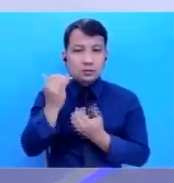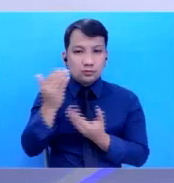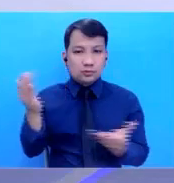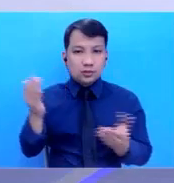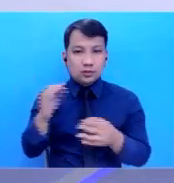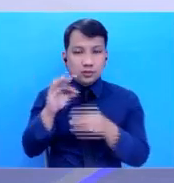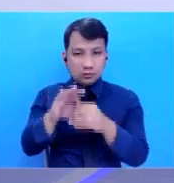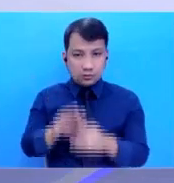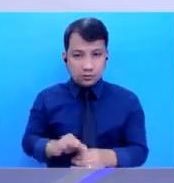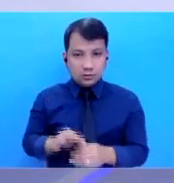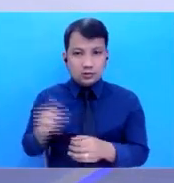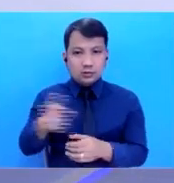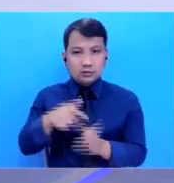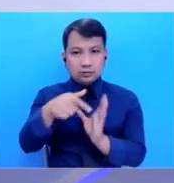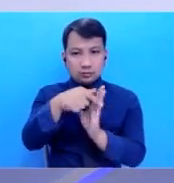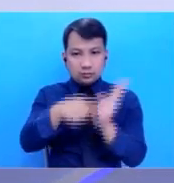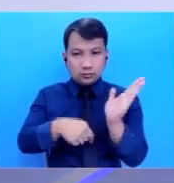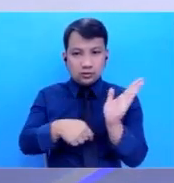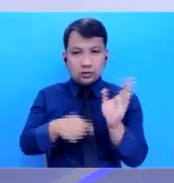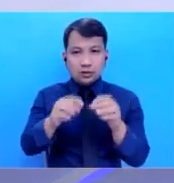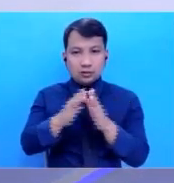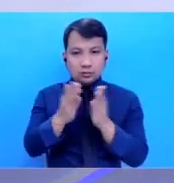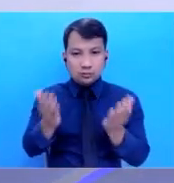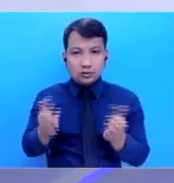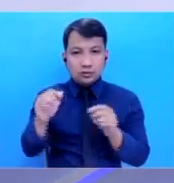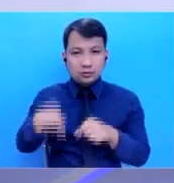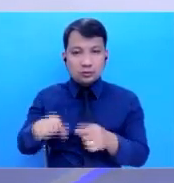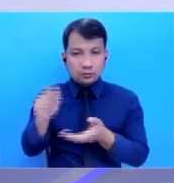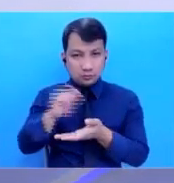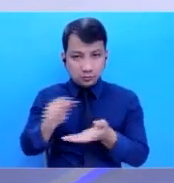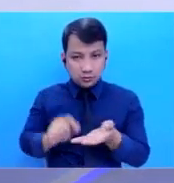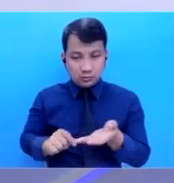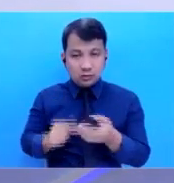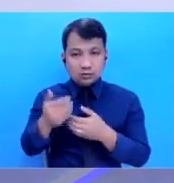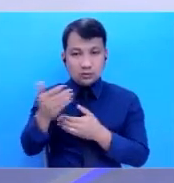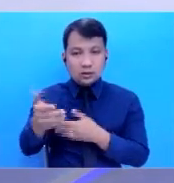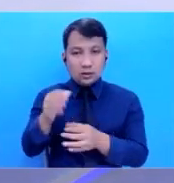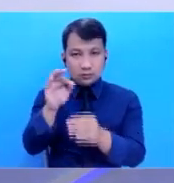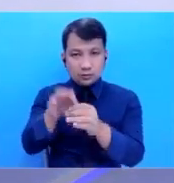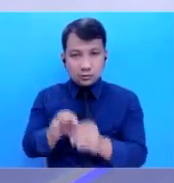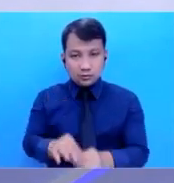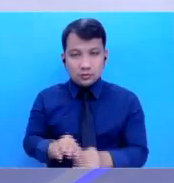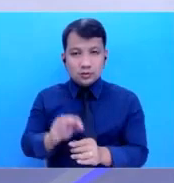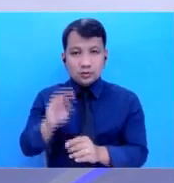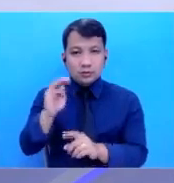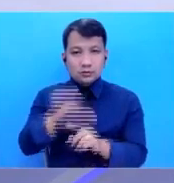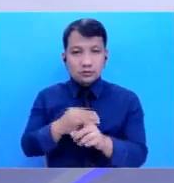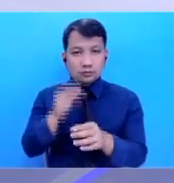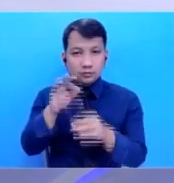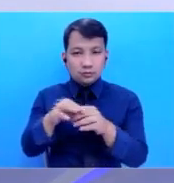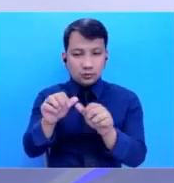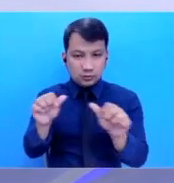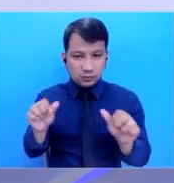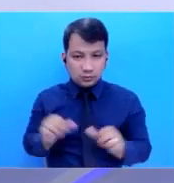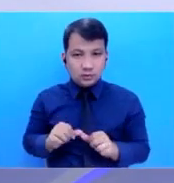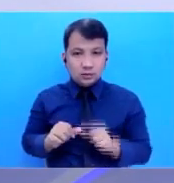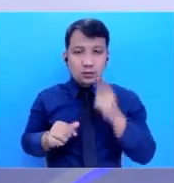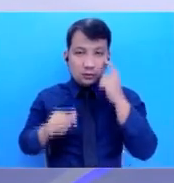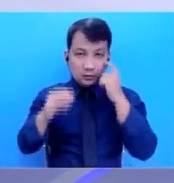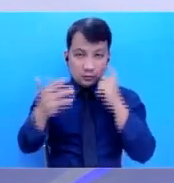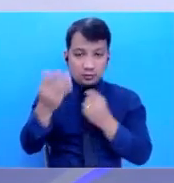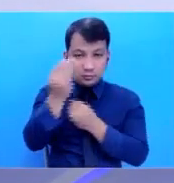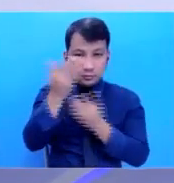balota, ballot secrecy folder at marking pen at saka bumoto sa voting area. Step 5,